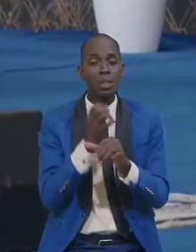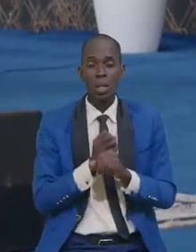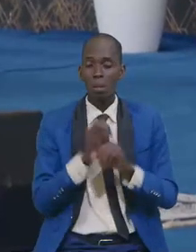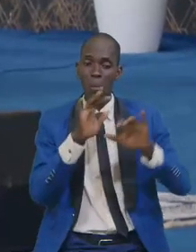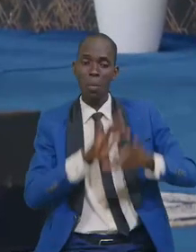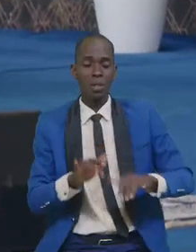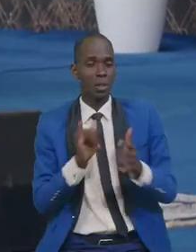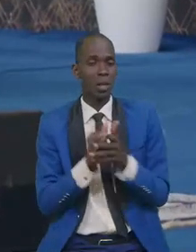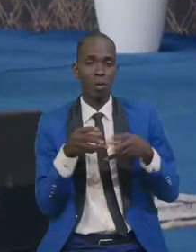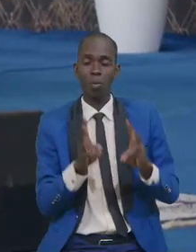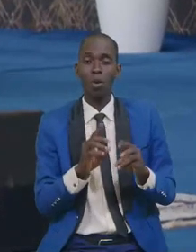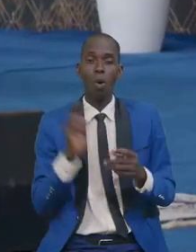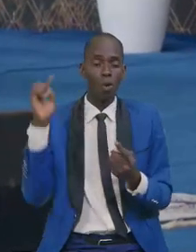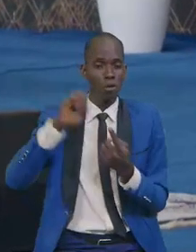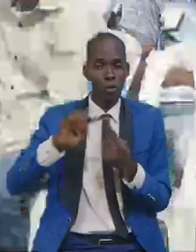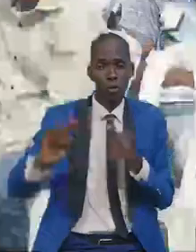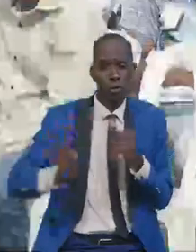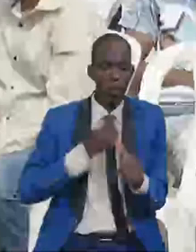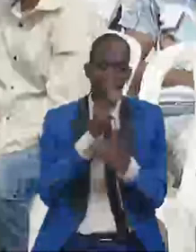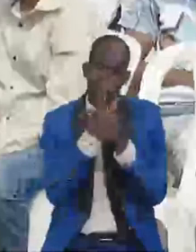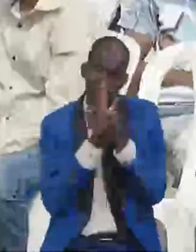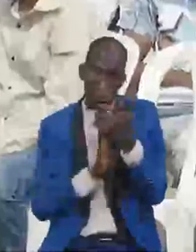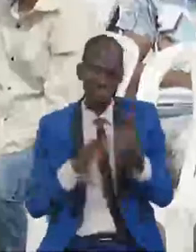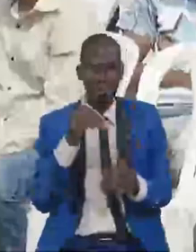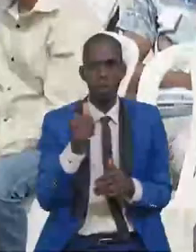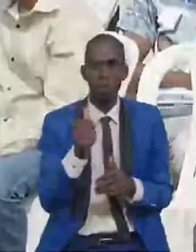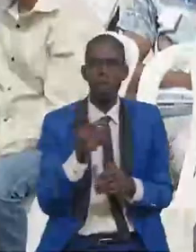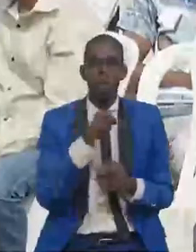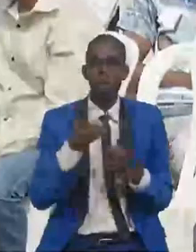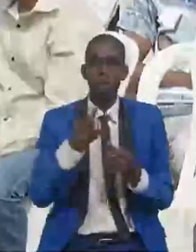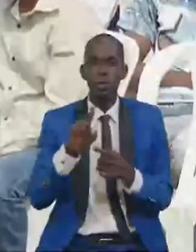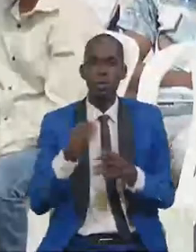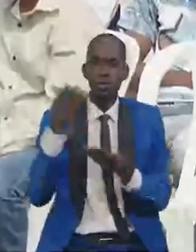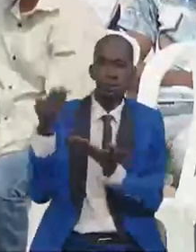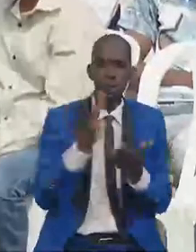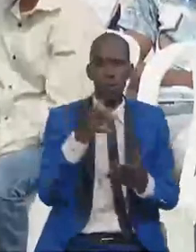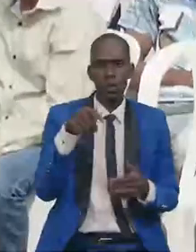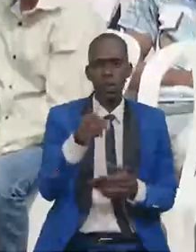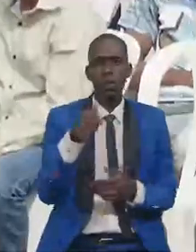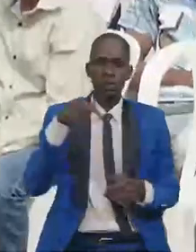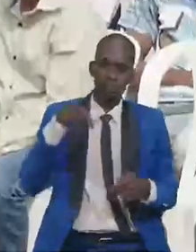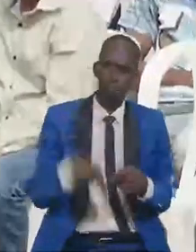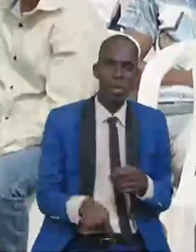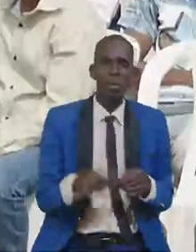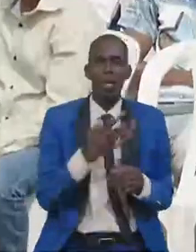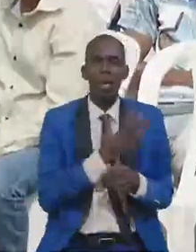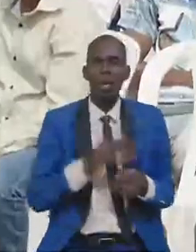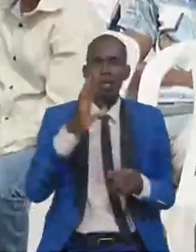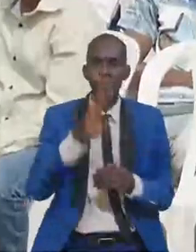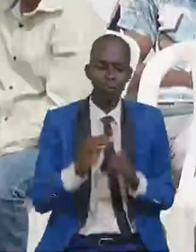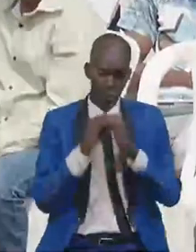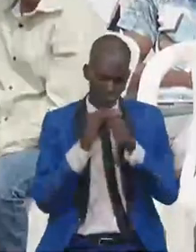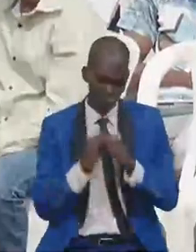cette manière. C'est lorsque nous nous humilions, c'est lorsque nous nous rabaissons et lorsque nous